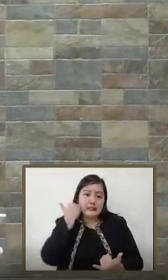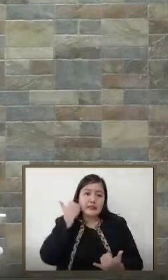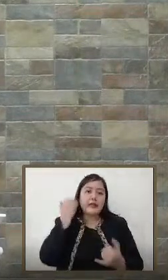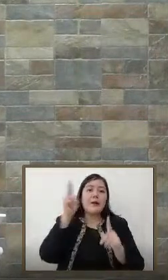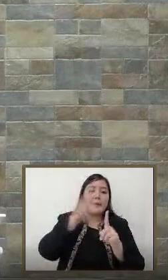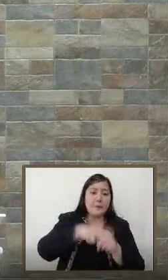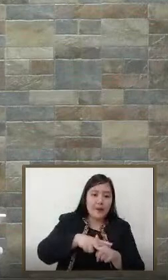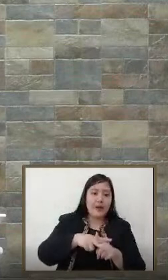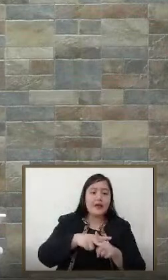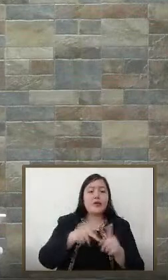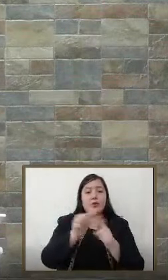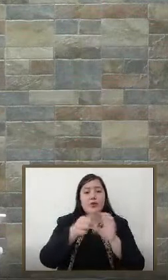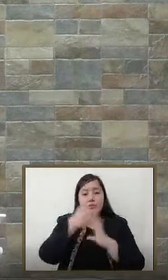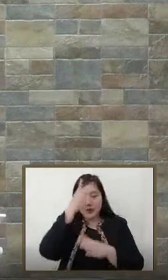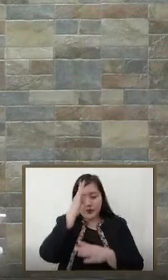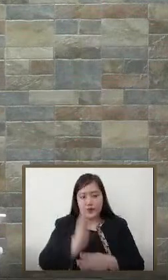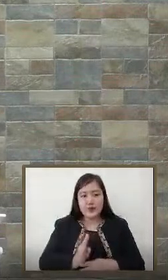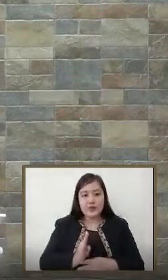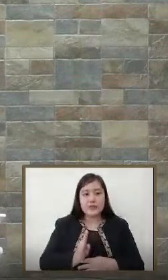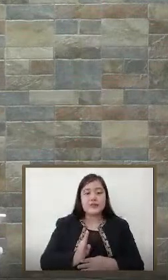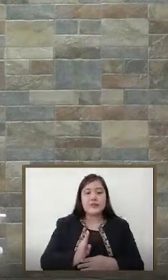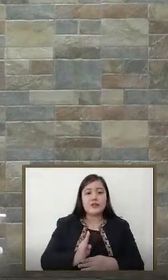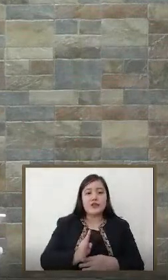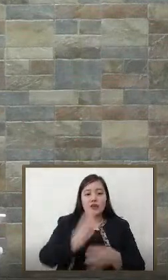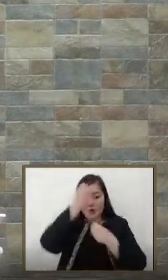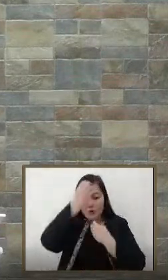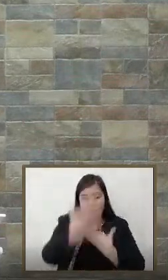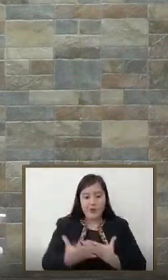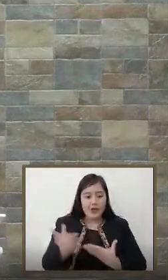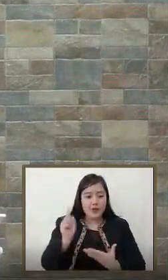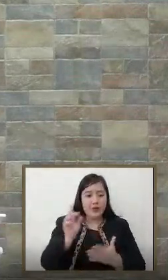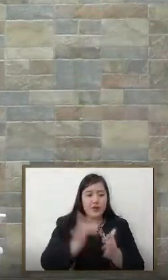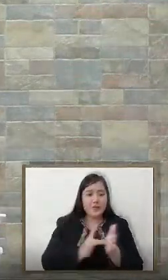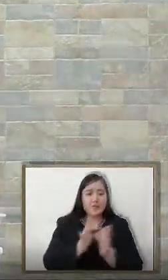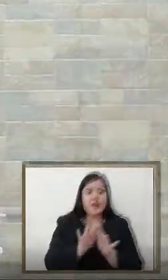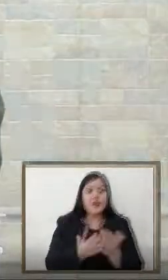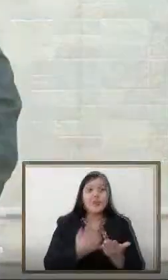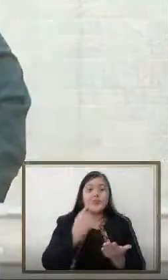Application, sundin kung ano ang sinasabi ng Bible.